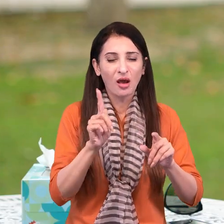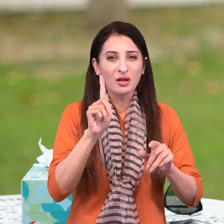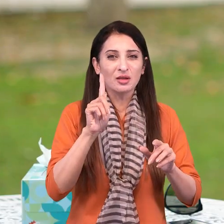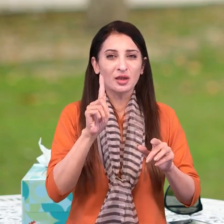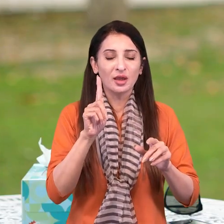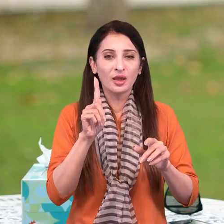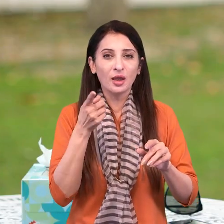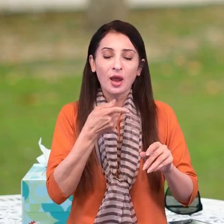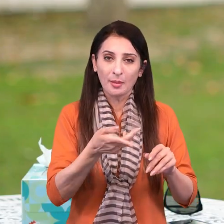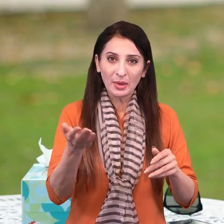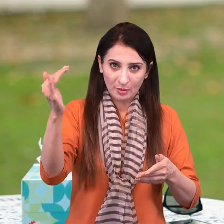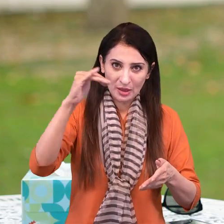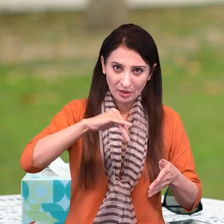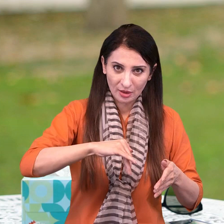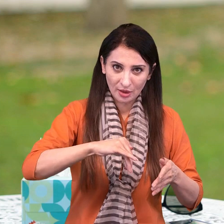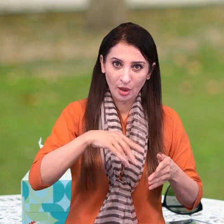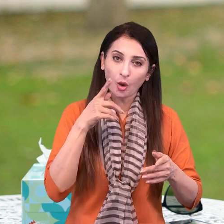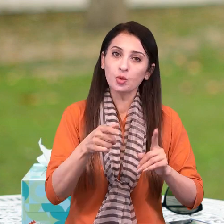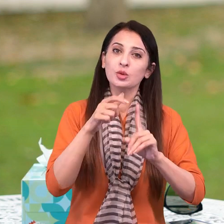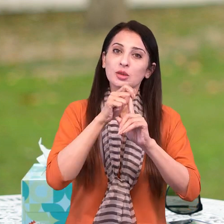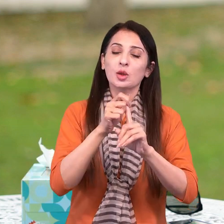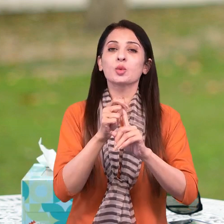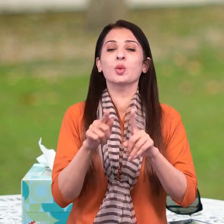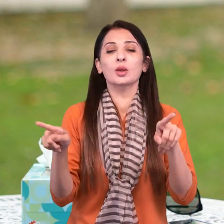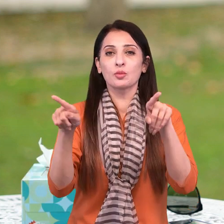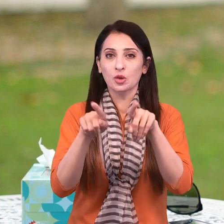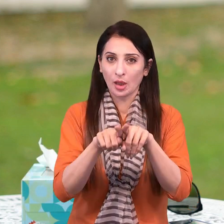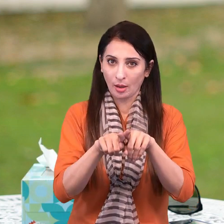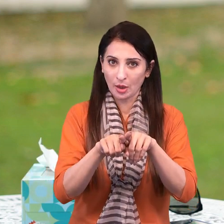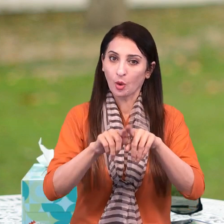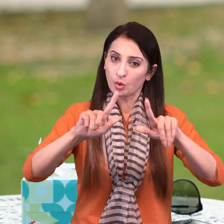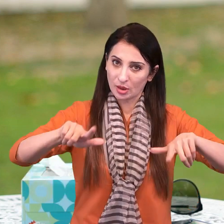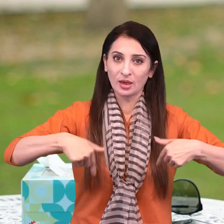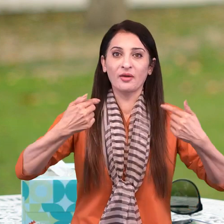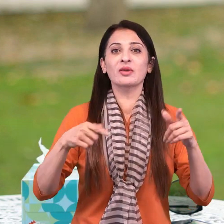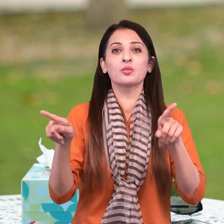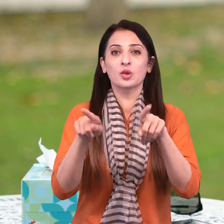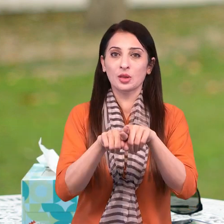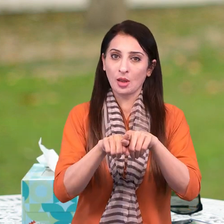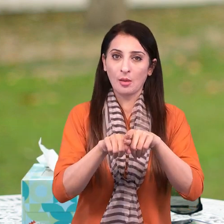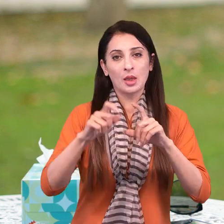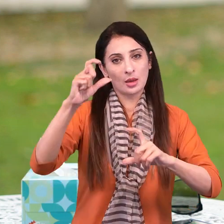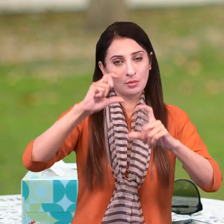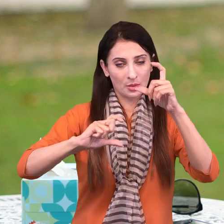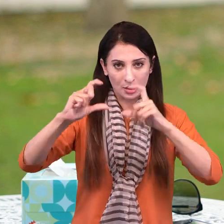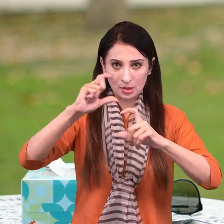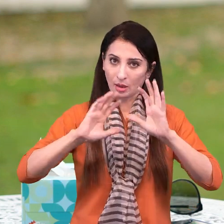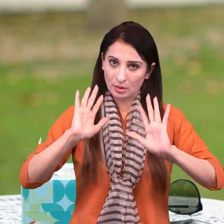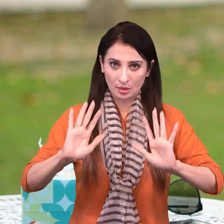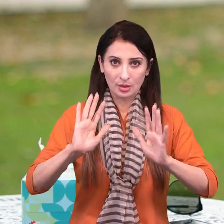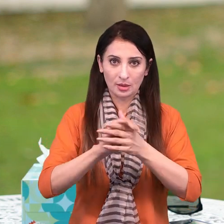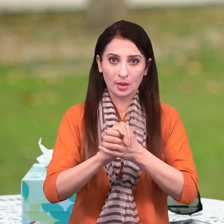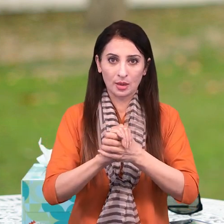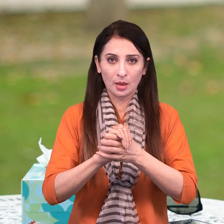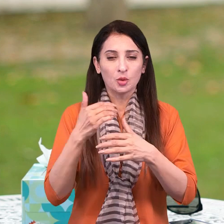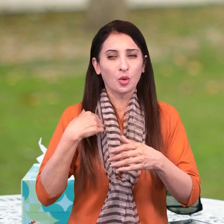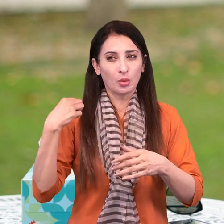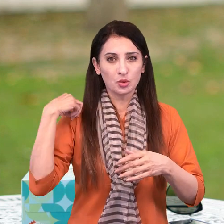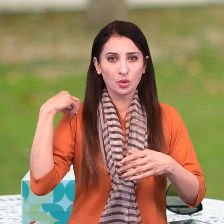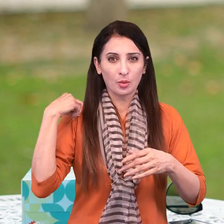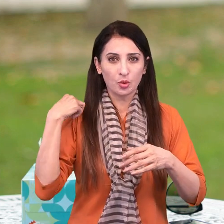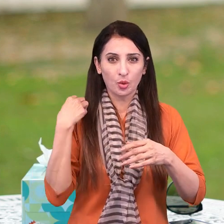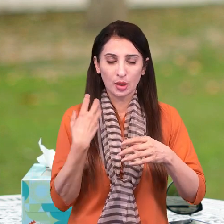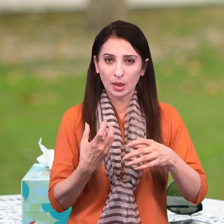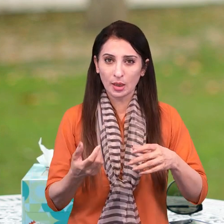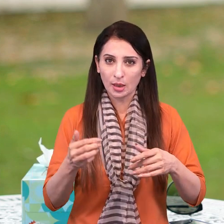और उसी को ही हम उनकी नीड के मुताबिक और उनकी लाइफस्टाइल के मुताबिक कस्टमाइज़ कर देते हैं. सो हमारी कलेक्शंस आती हैं, लेकिन